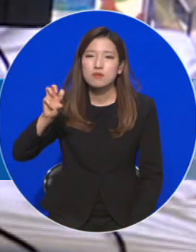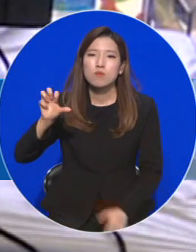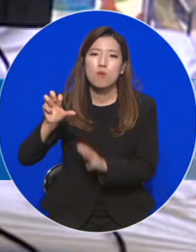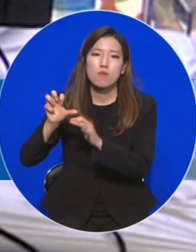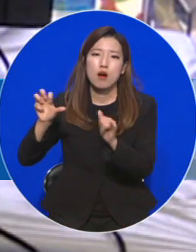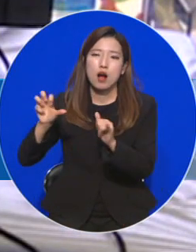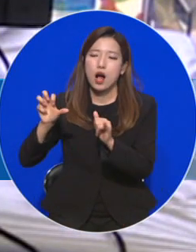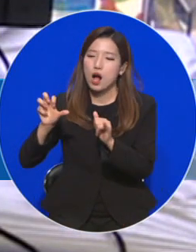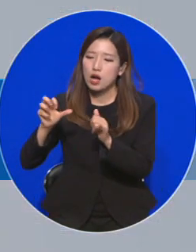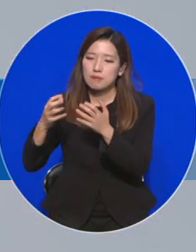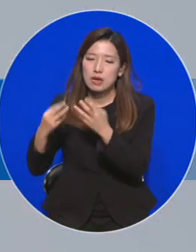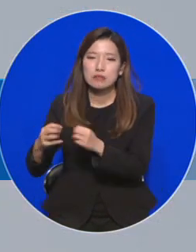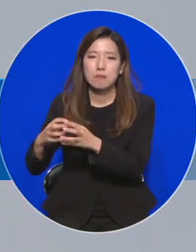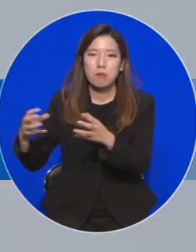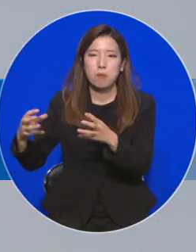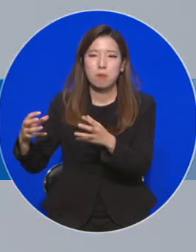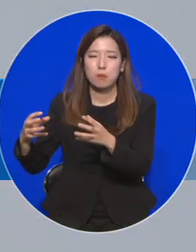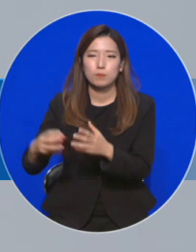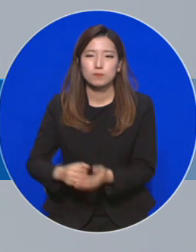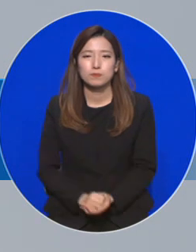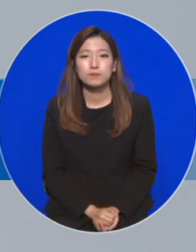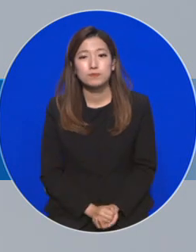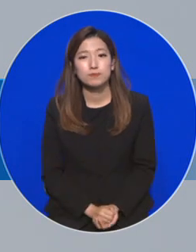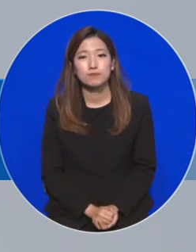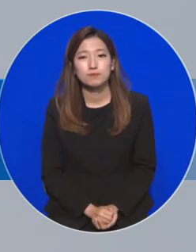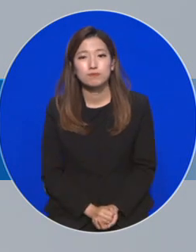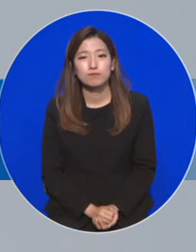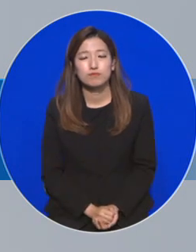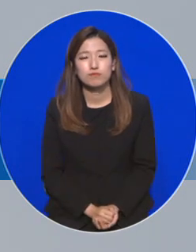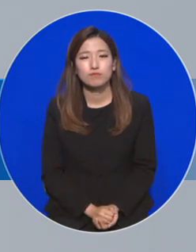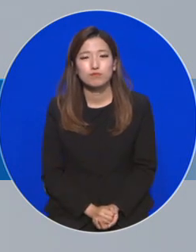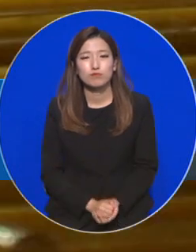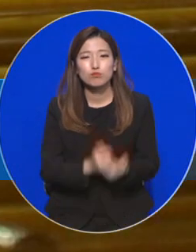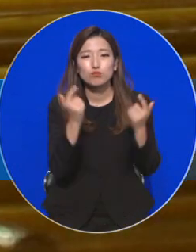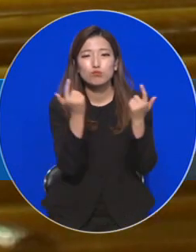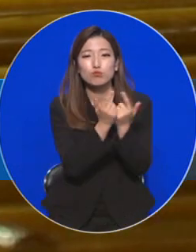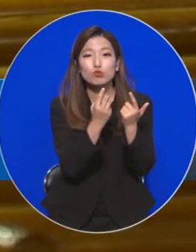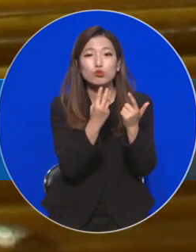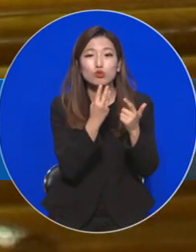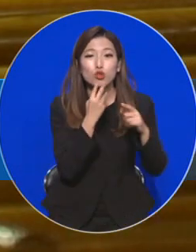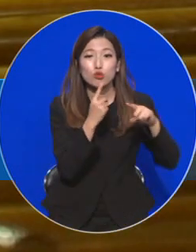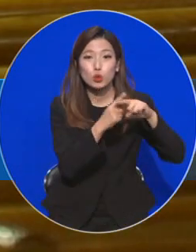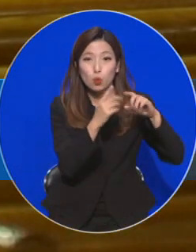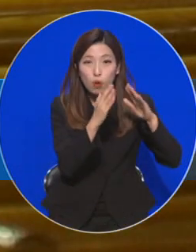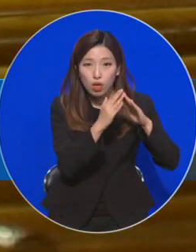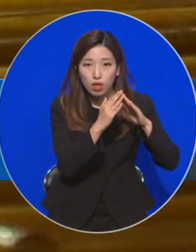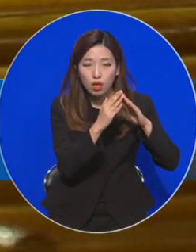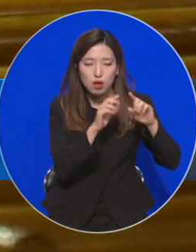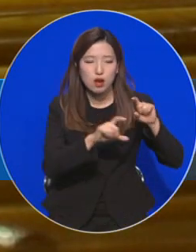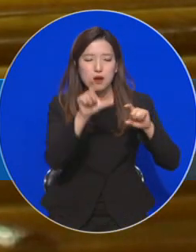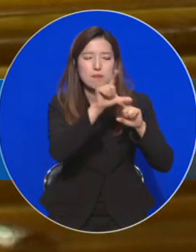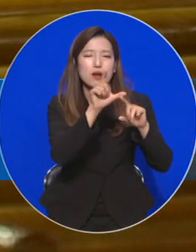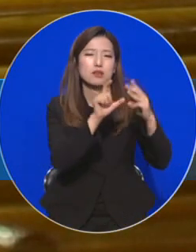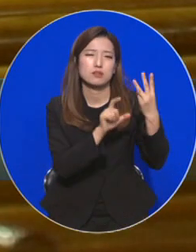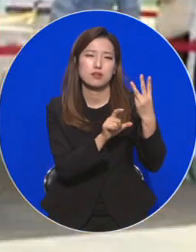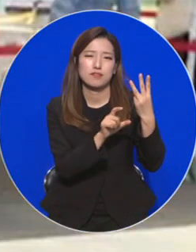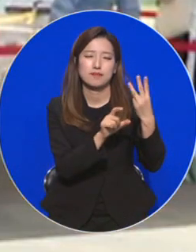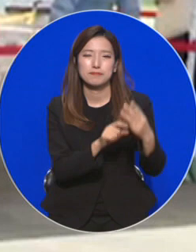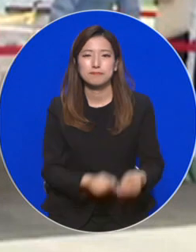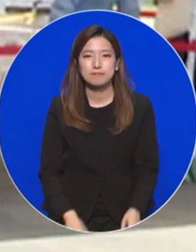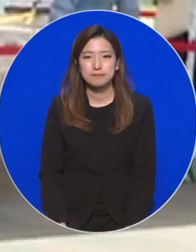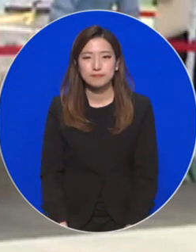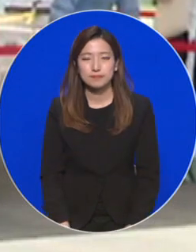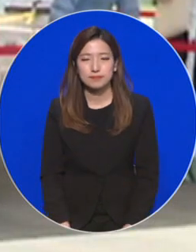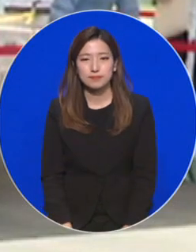추가 학진 됐습니다 서울 강북구 북서울 꿈의 교회 와 관련해선 3명이 축 어학 진자 가 발생 했습니다